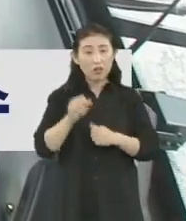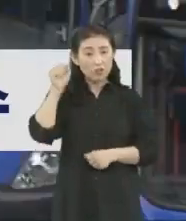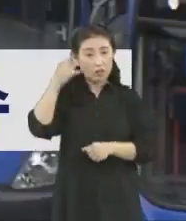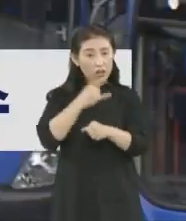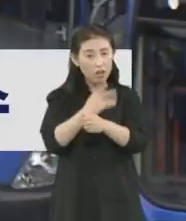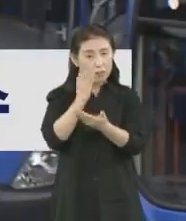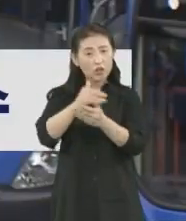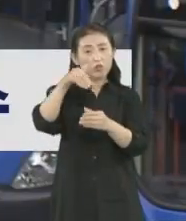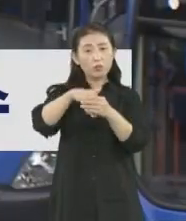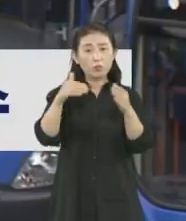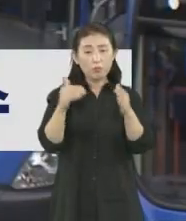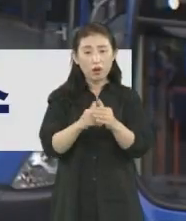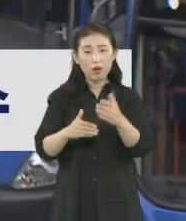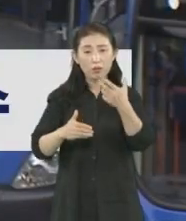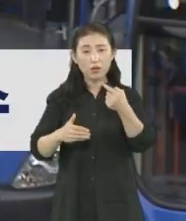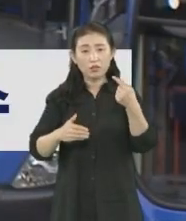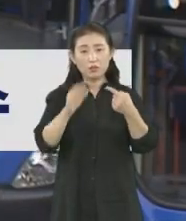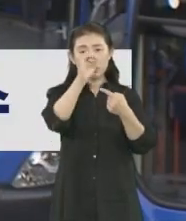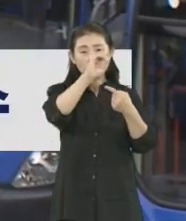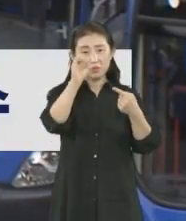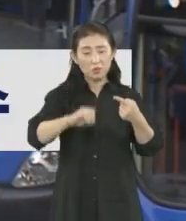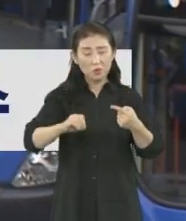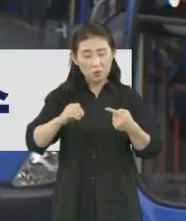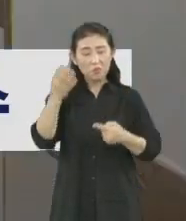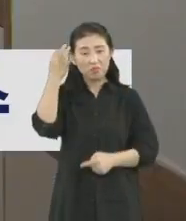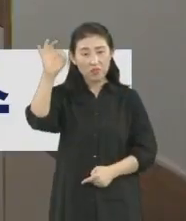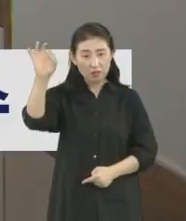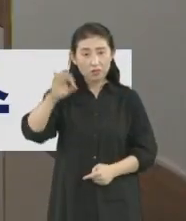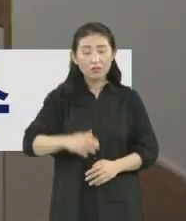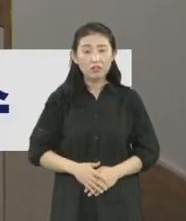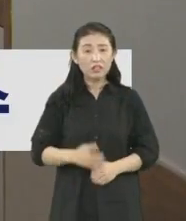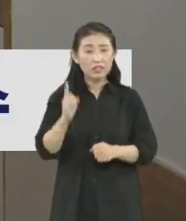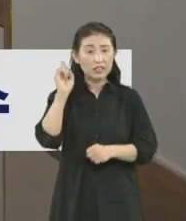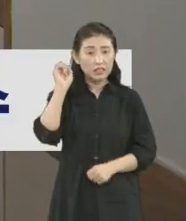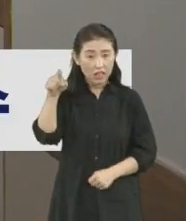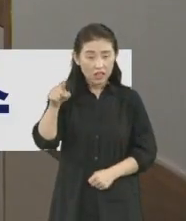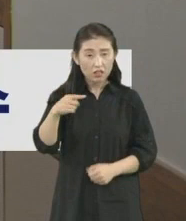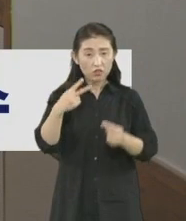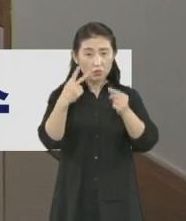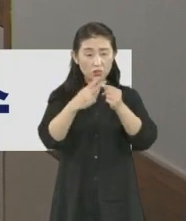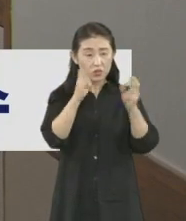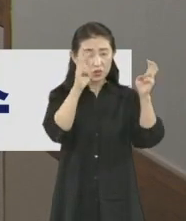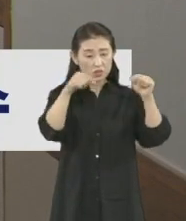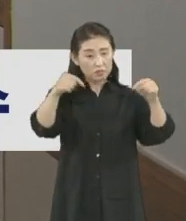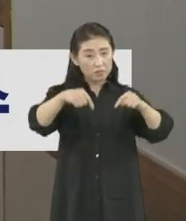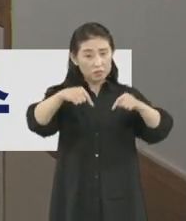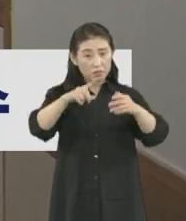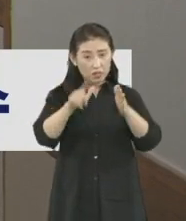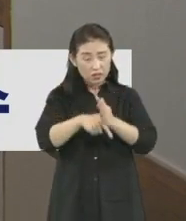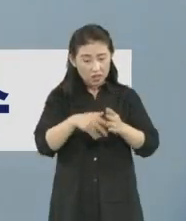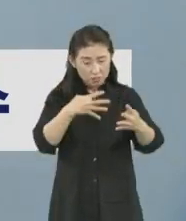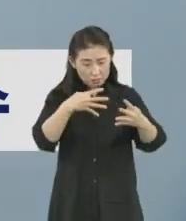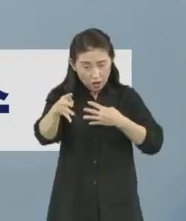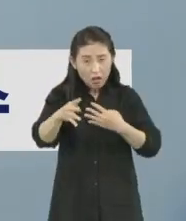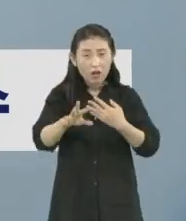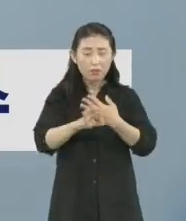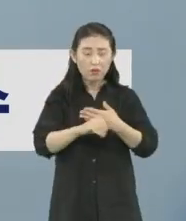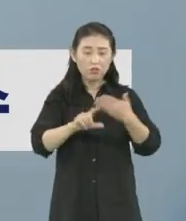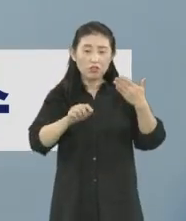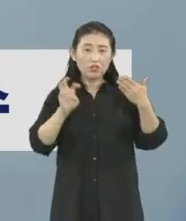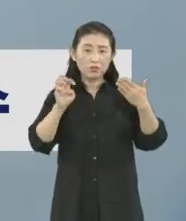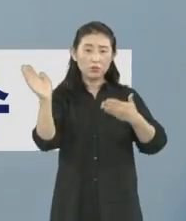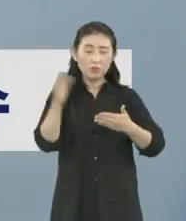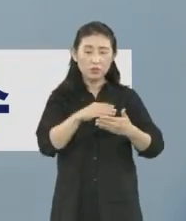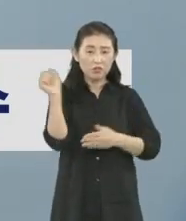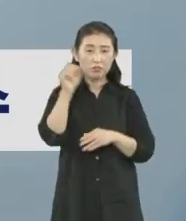투표를 진행해 81% 가 파업에 찬성 했으며 내일 예정된 2차 노사 조정 회의에서도 합의점을 찾지 못하면